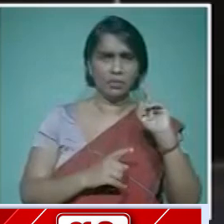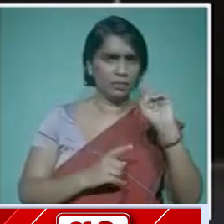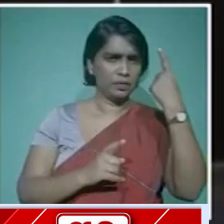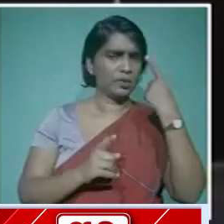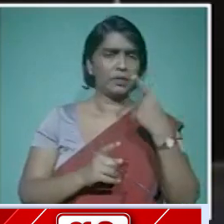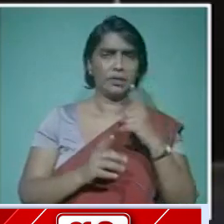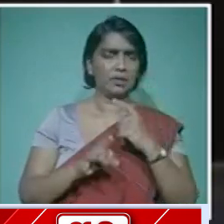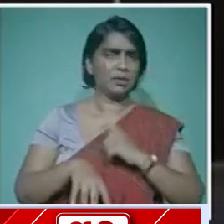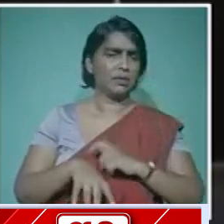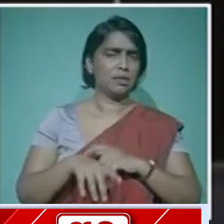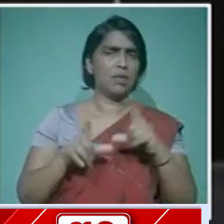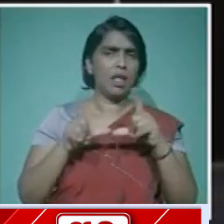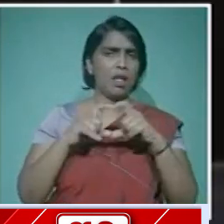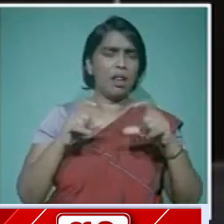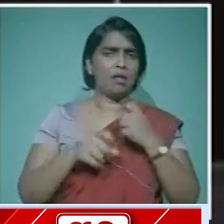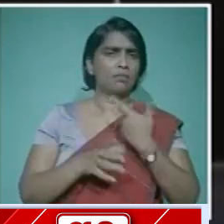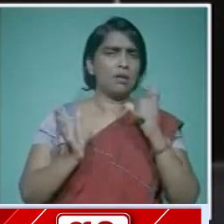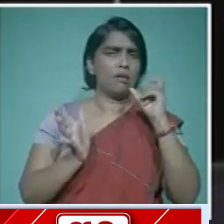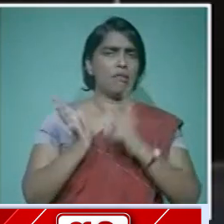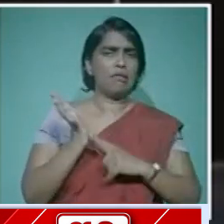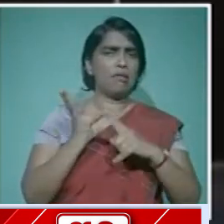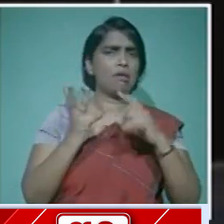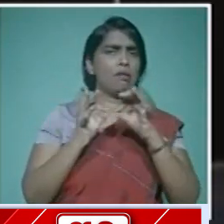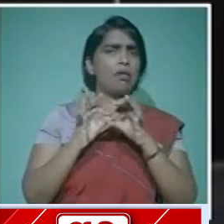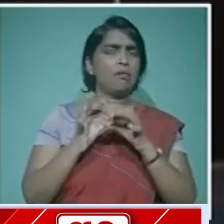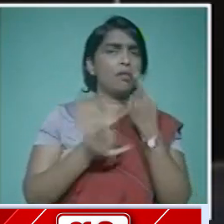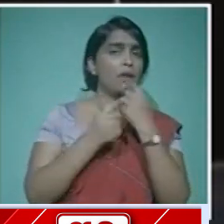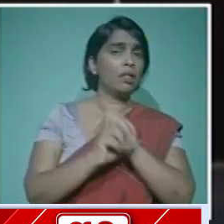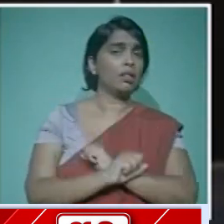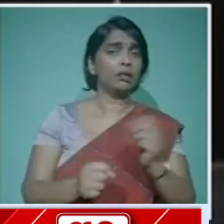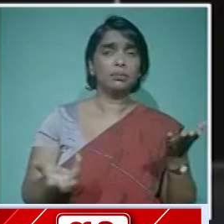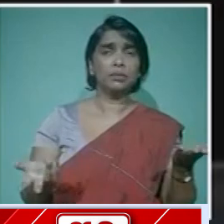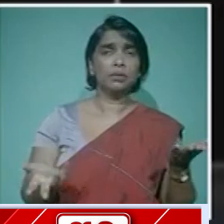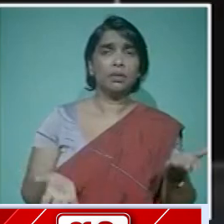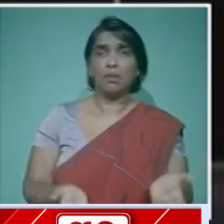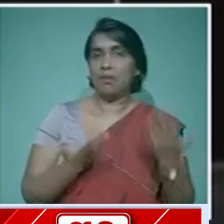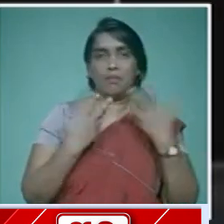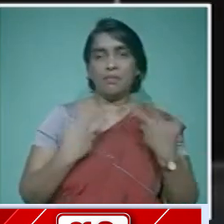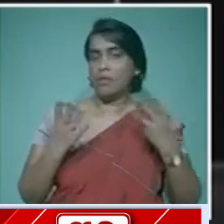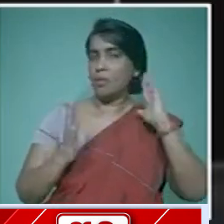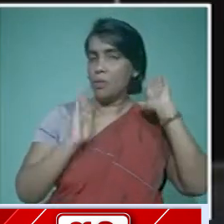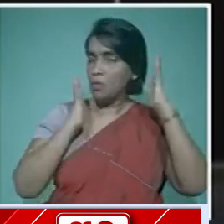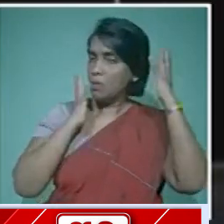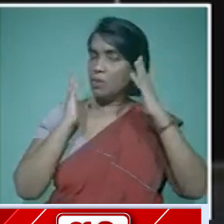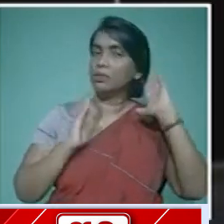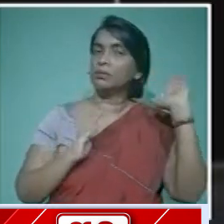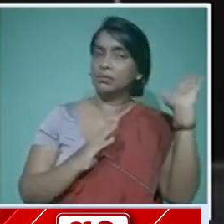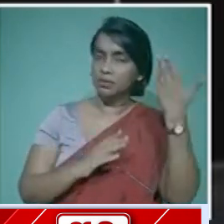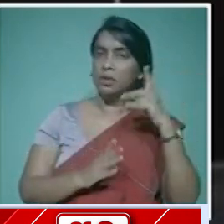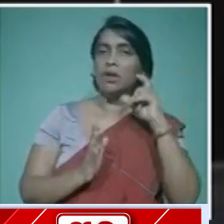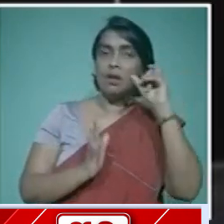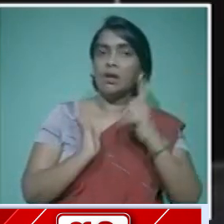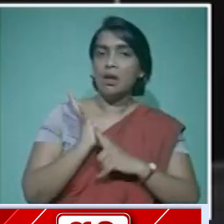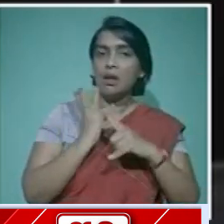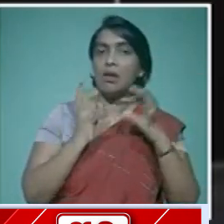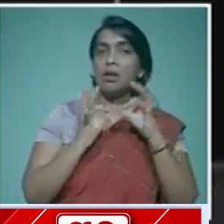වතාවට කැසිනෝ ලයිසන් දෙන්න යන්නේ ලංකාවේ නියාමන ආයතනයක් නැතුව එහෙම කරන්න අමාරුයි ලෝකේ හැම තැනම කැසිනෝ